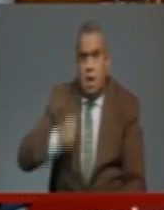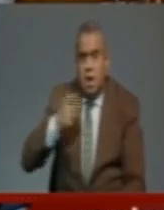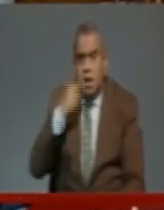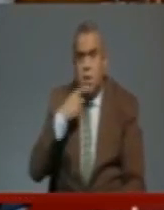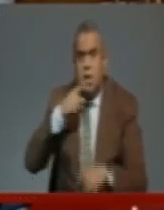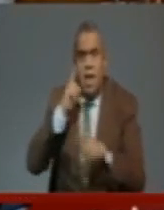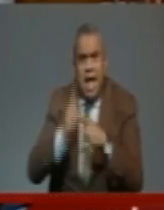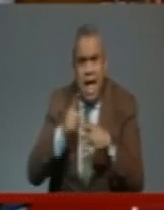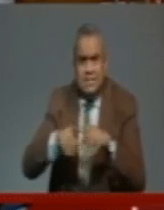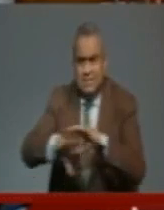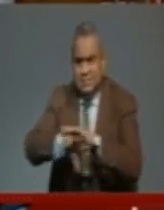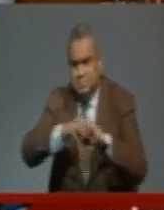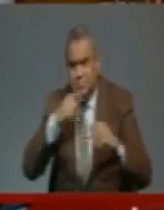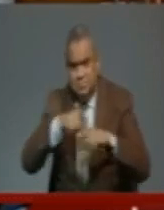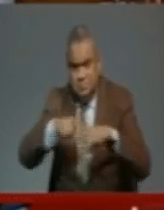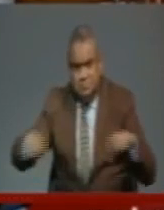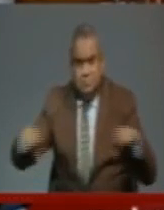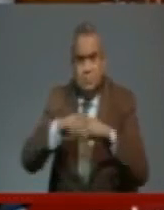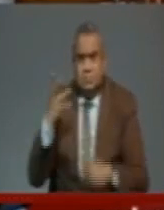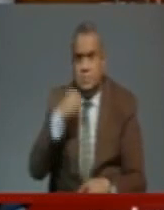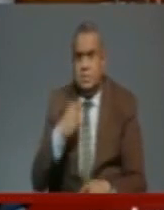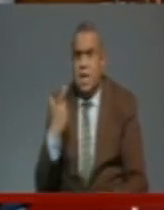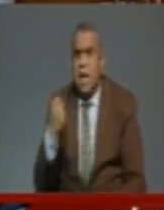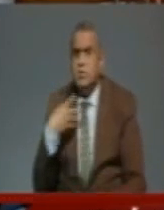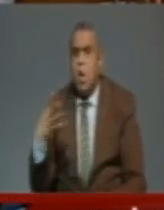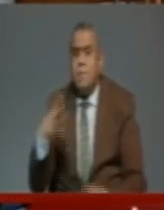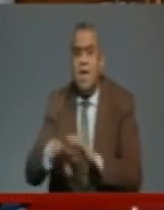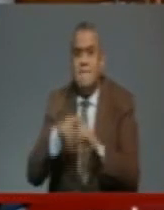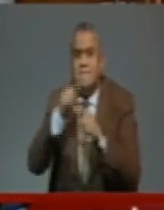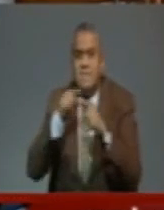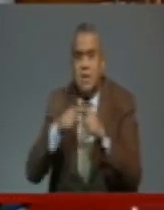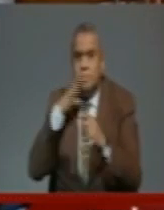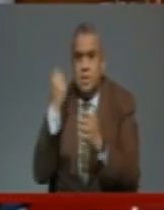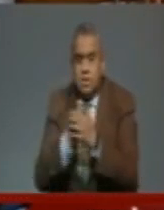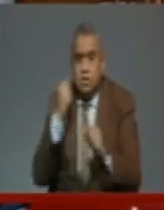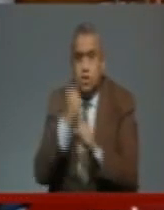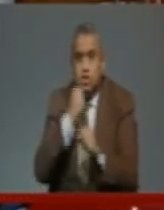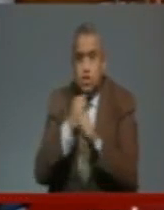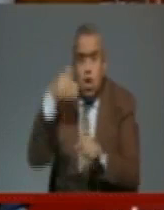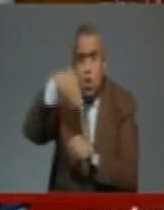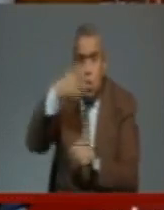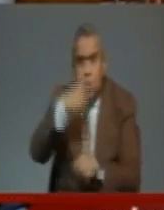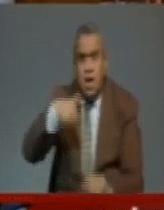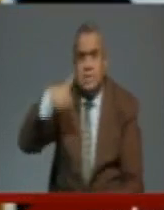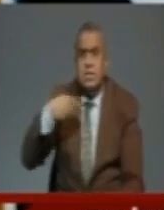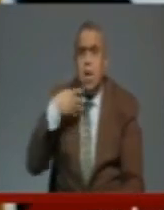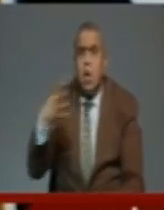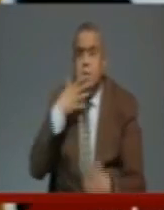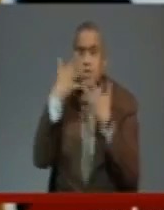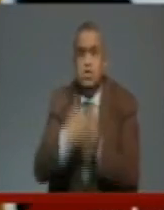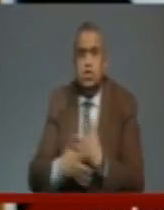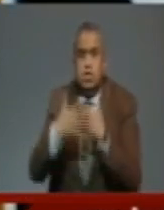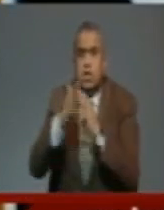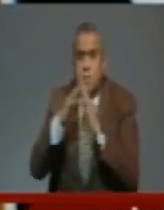بقضبانها بمحطاتها الى نسبة 45% بتنفذها 46 شركة مصرية وطنية دلوقتي واحنا